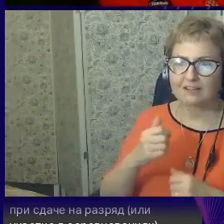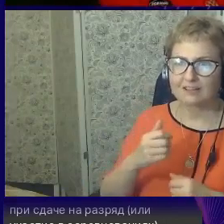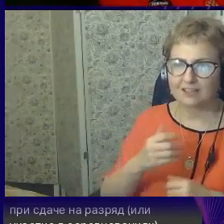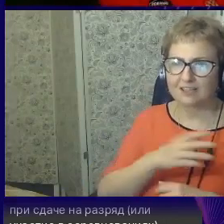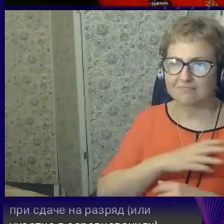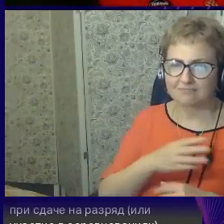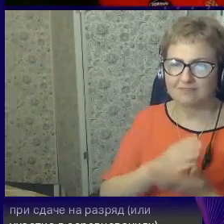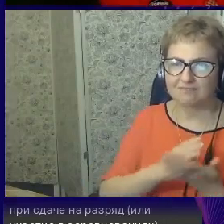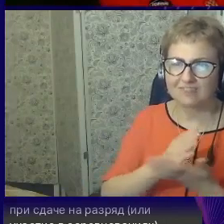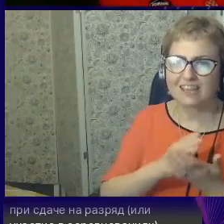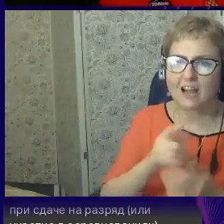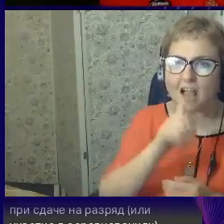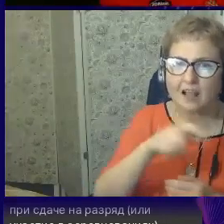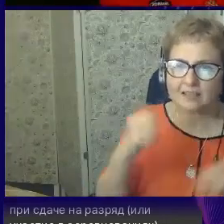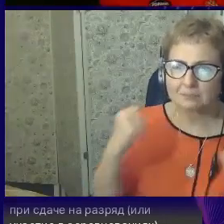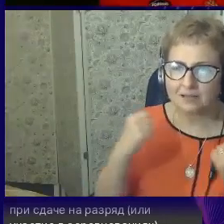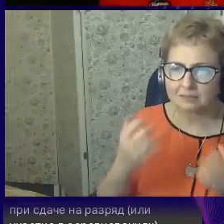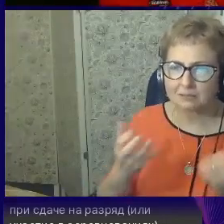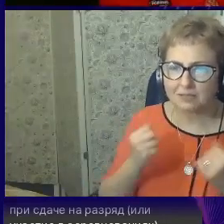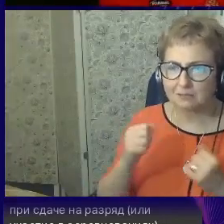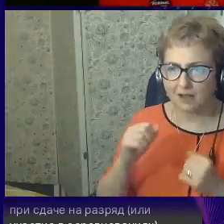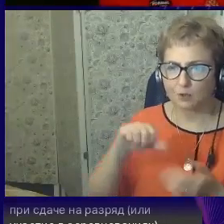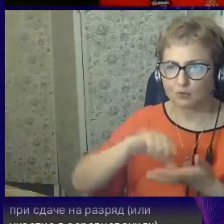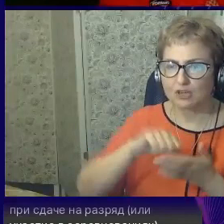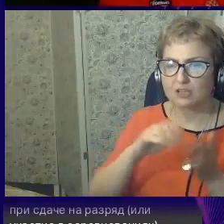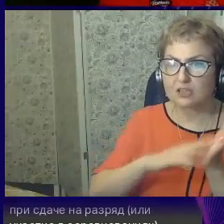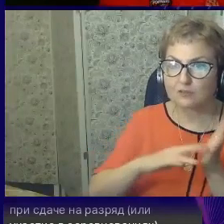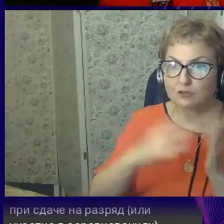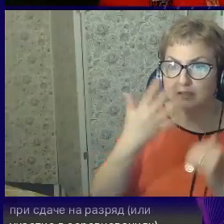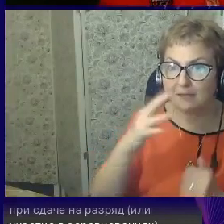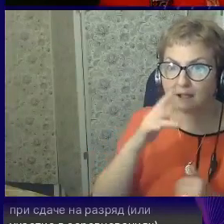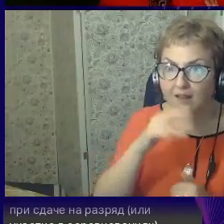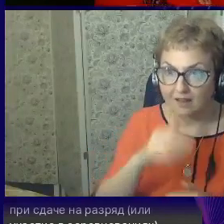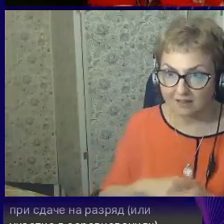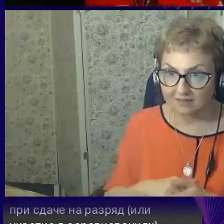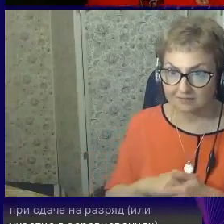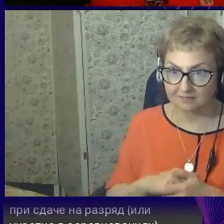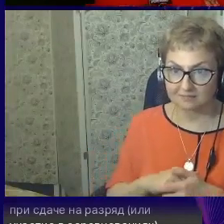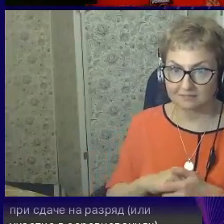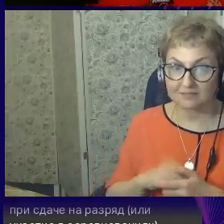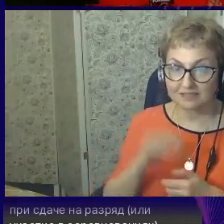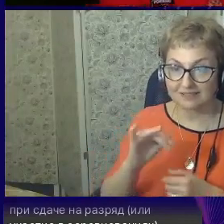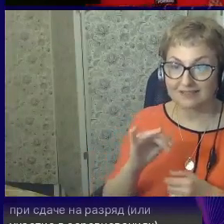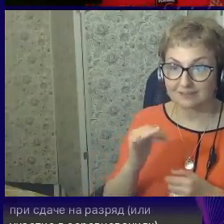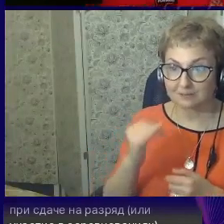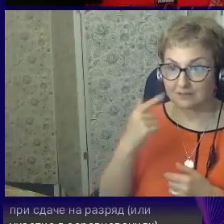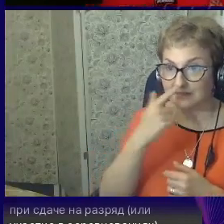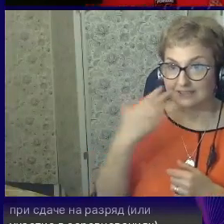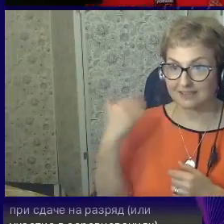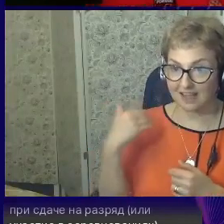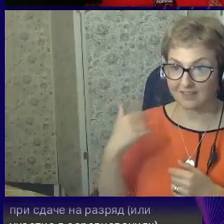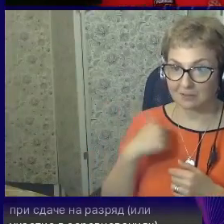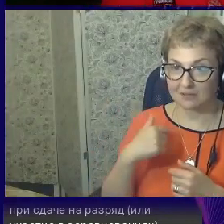том числе, где спортсмены принимают участие в возрасте 95 лет. И буквально вот мы